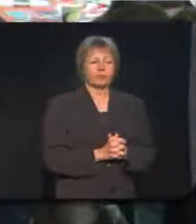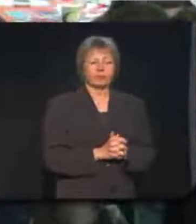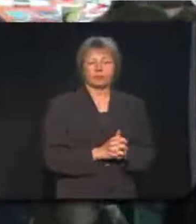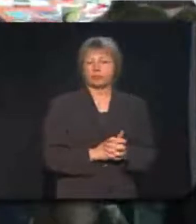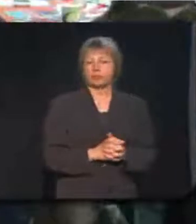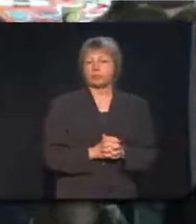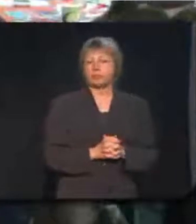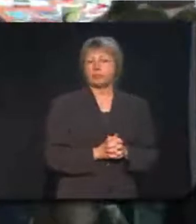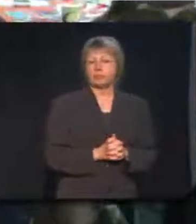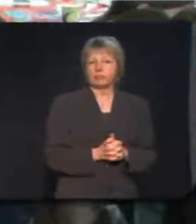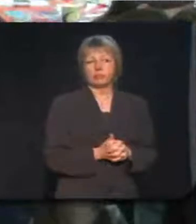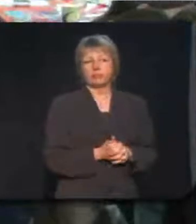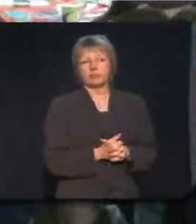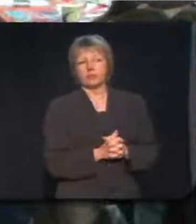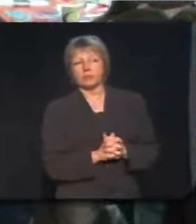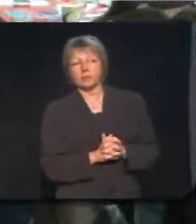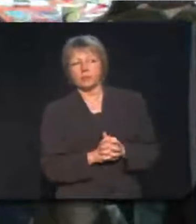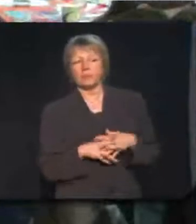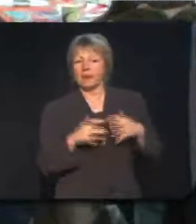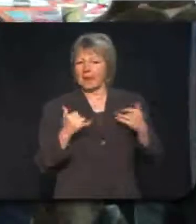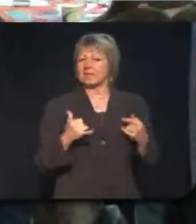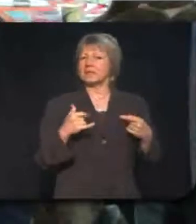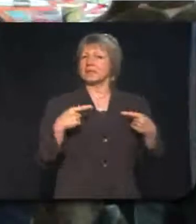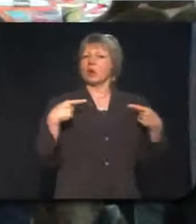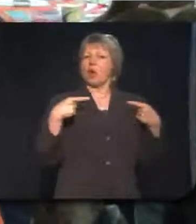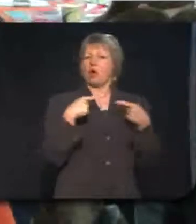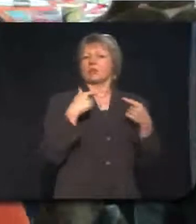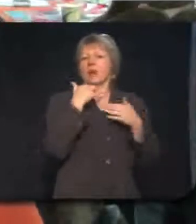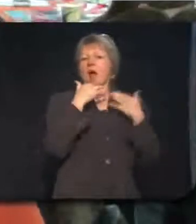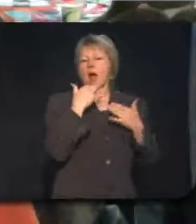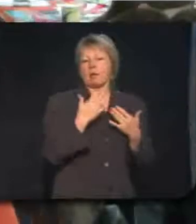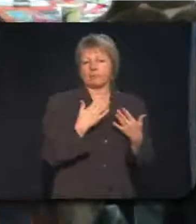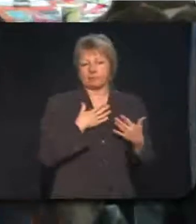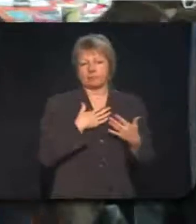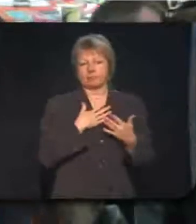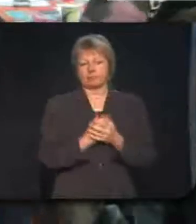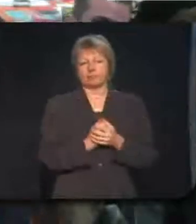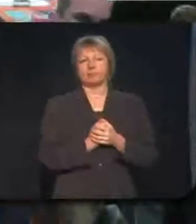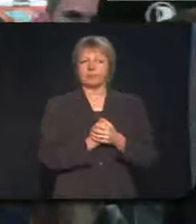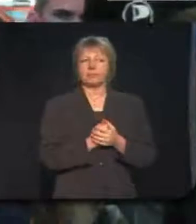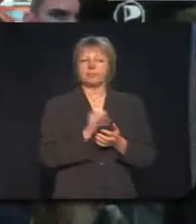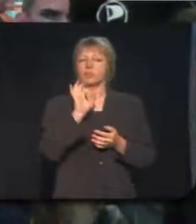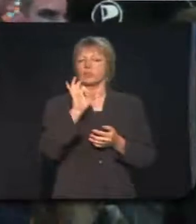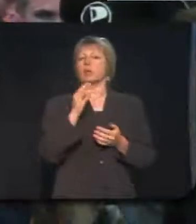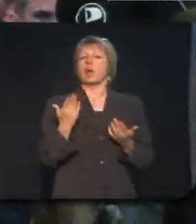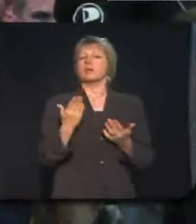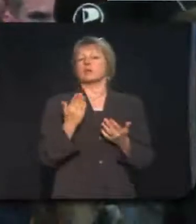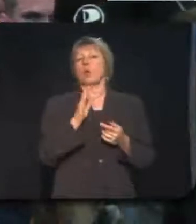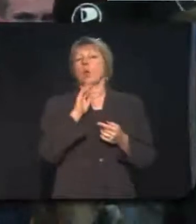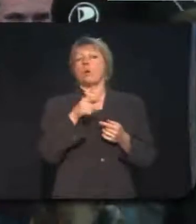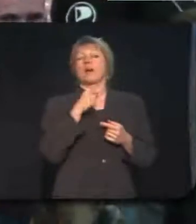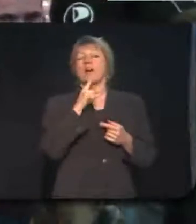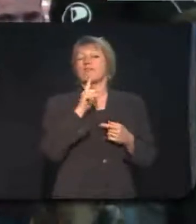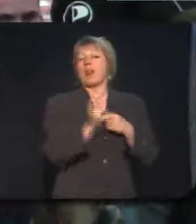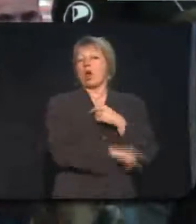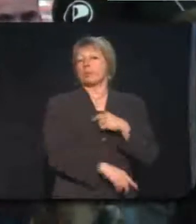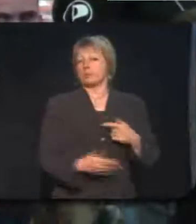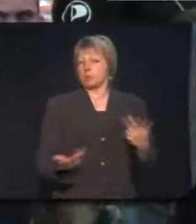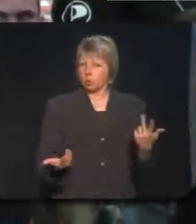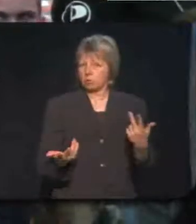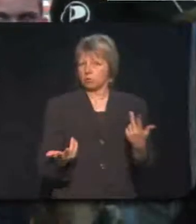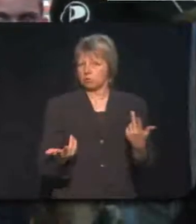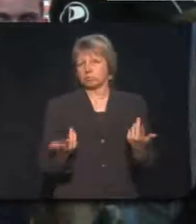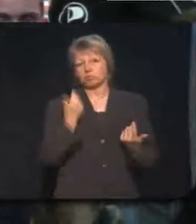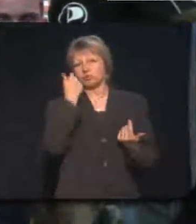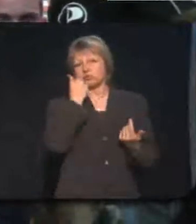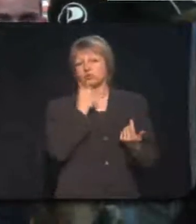ich nicht mitbekommen habe oder kontra Beitrag kontrabeitrag okay gut Verleumdung bitte betrachtet mich